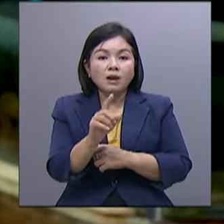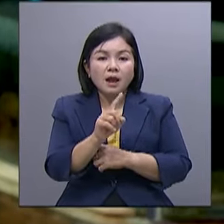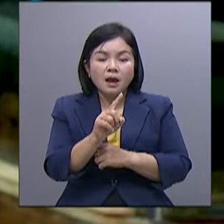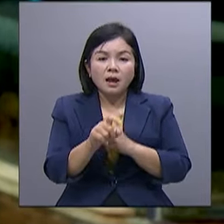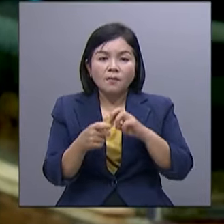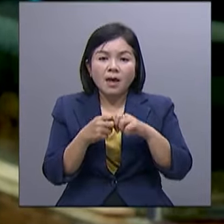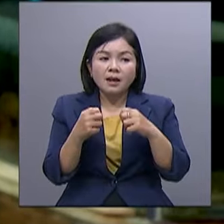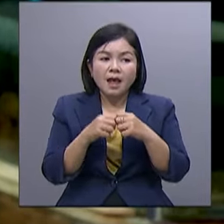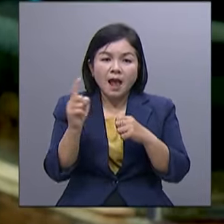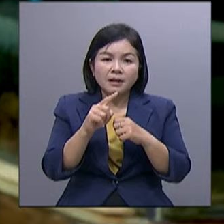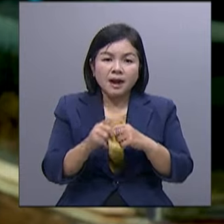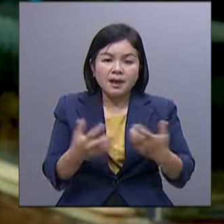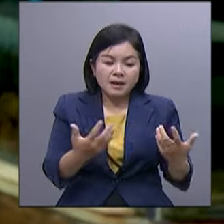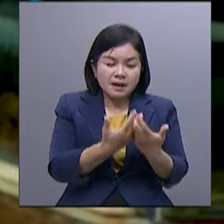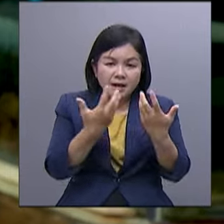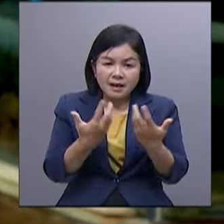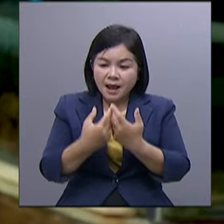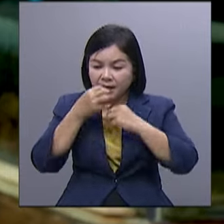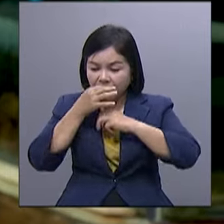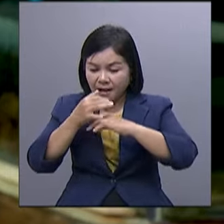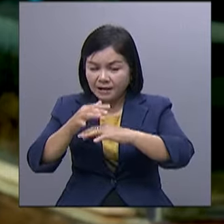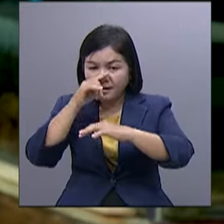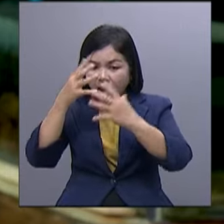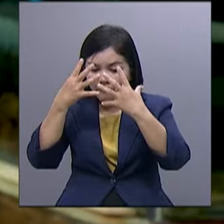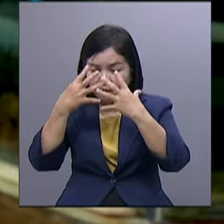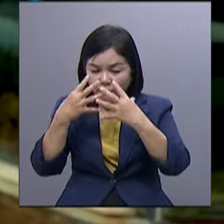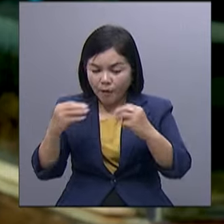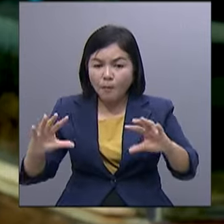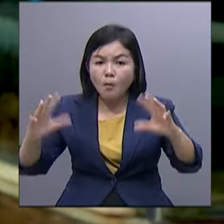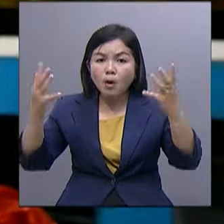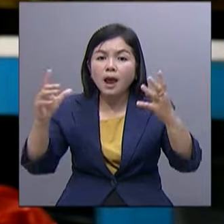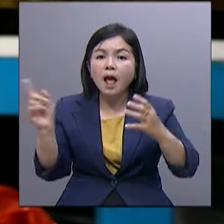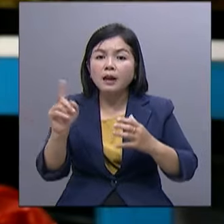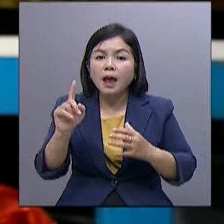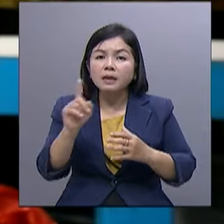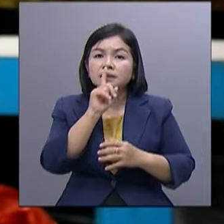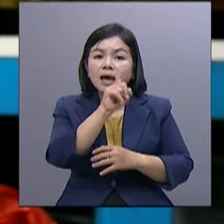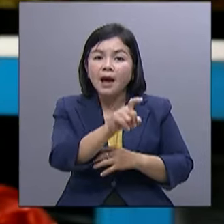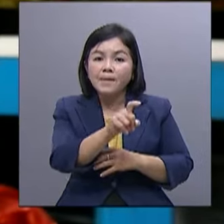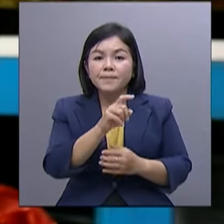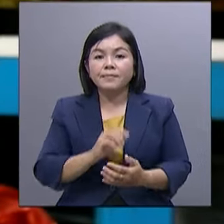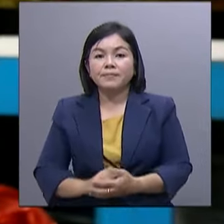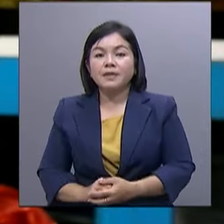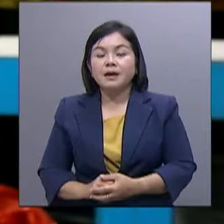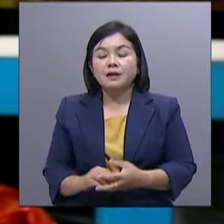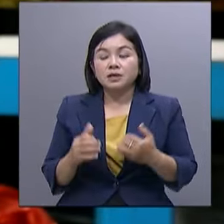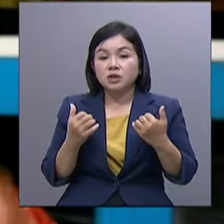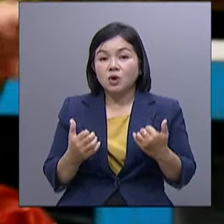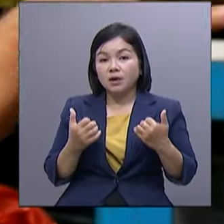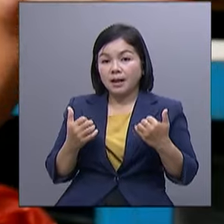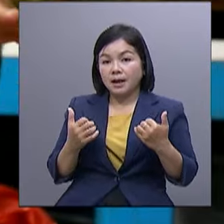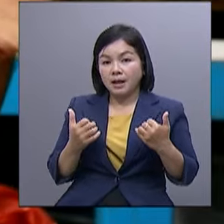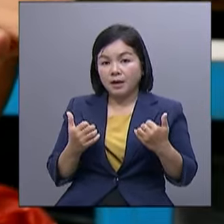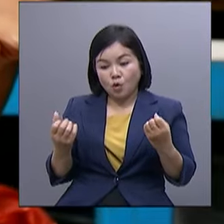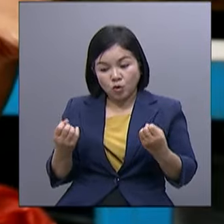ที่หญ้าทะเลในไทยหายไปค่ะอาจารย์มันมีสาเหตุอะไรบ้างคะคือจริงๆเนี่ยสาเหตุผล